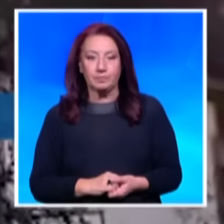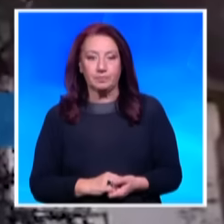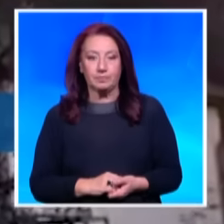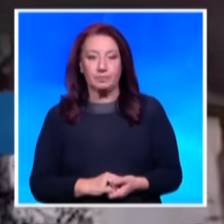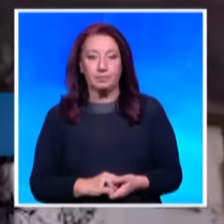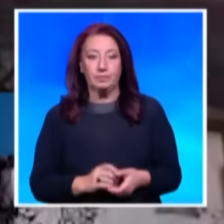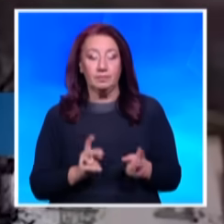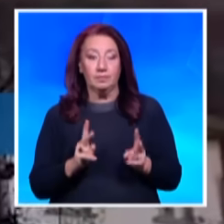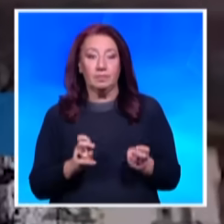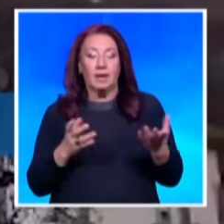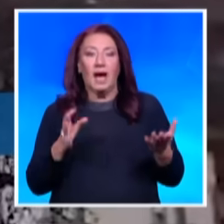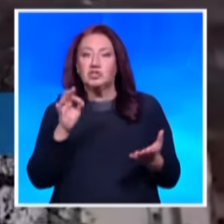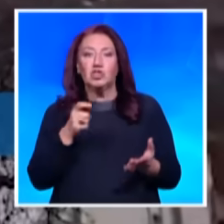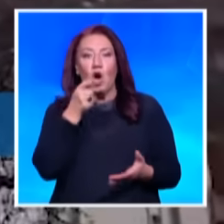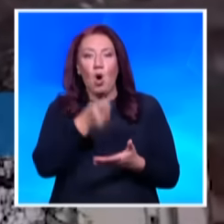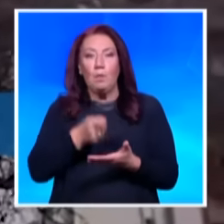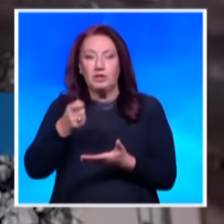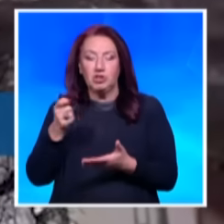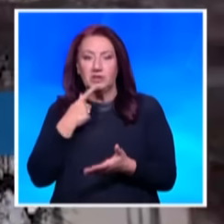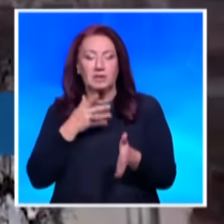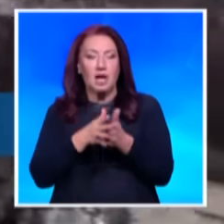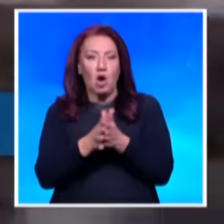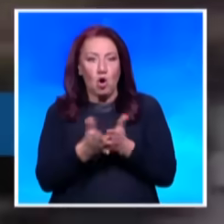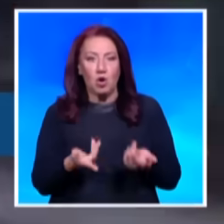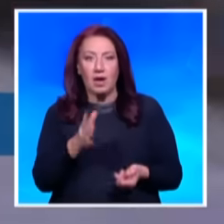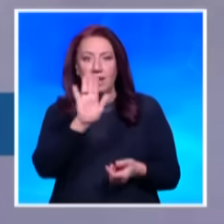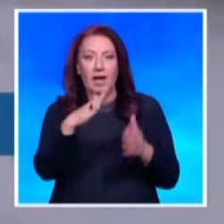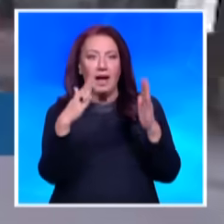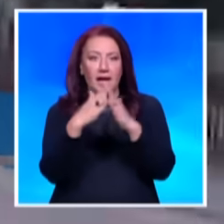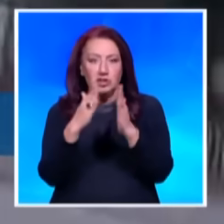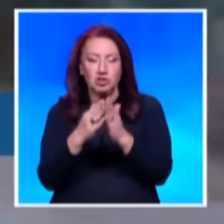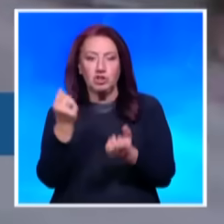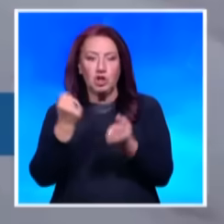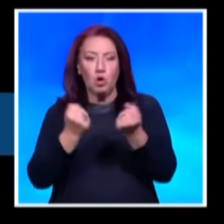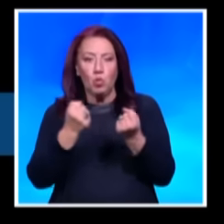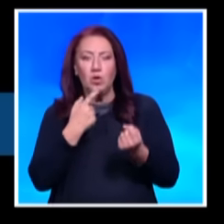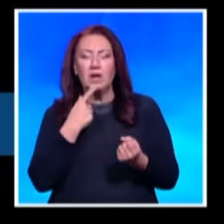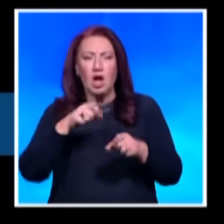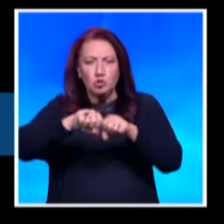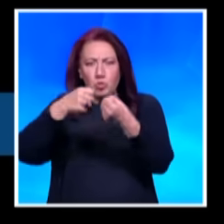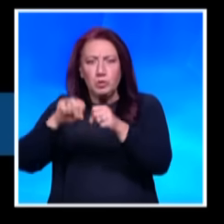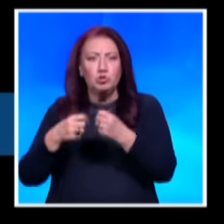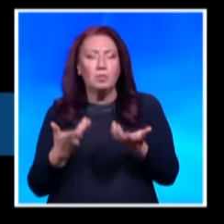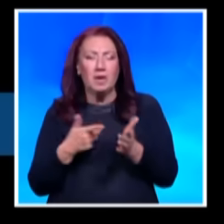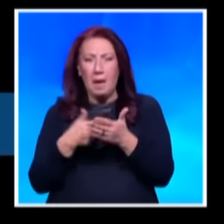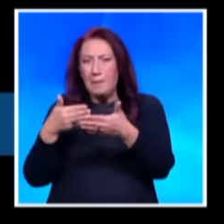Как ще бъдат обезщетени хората, чиито къщи и коли пострадаха от контролиран взрив в Мездренско?